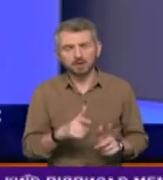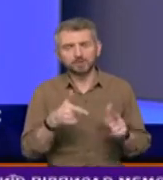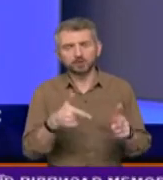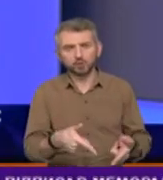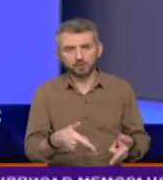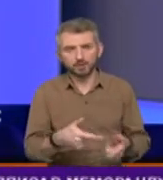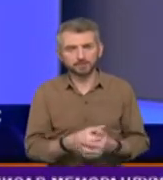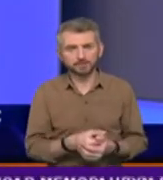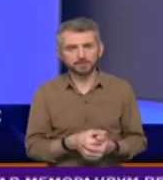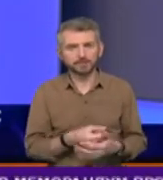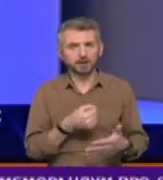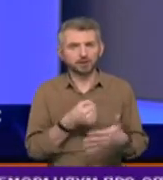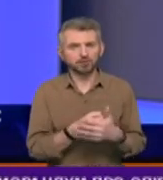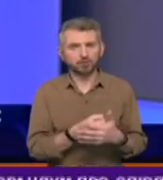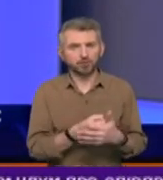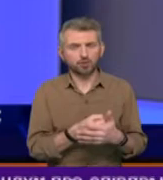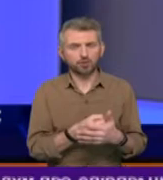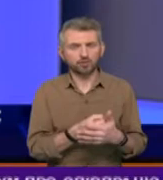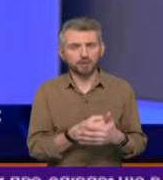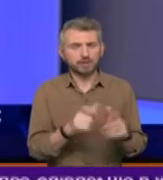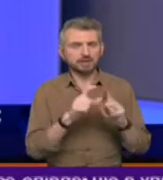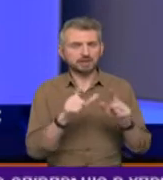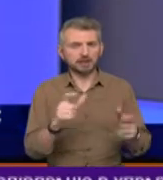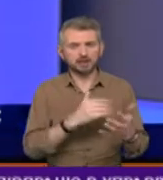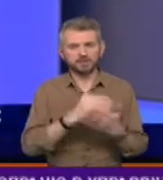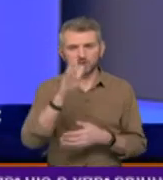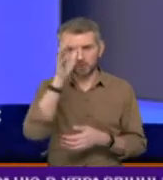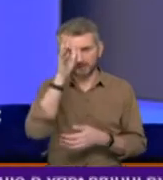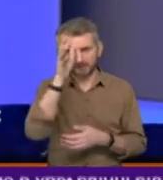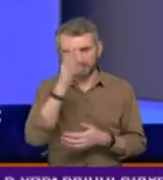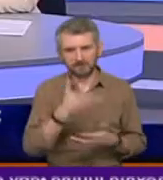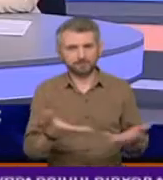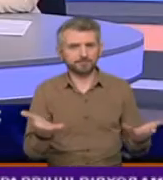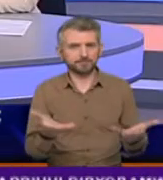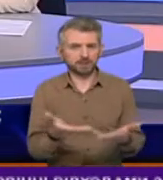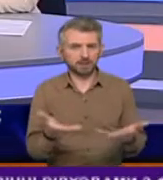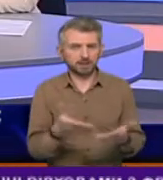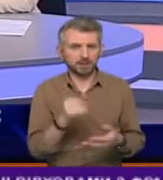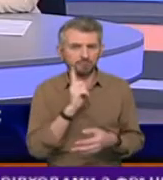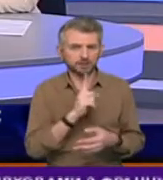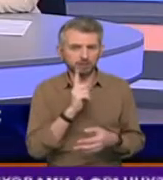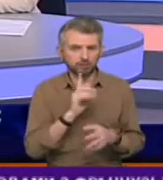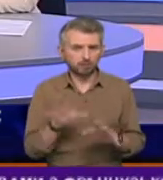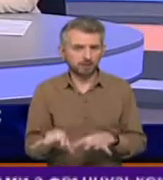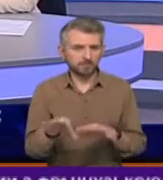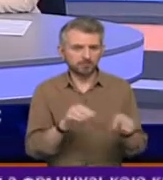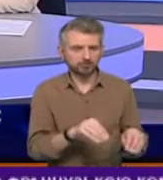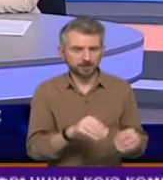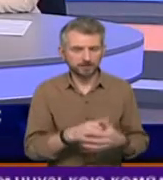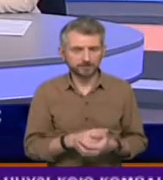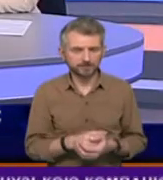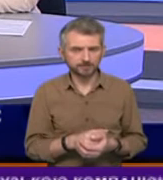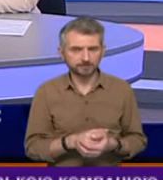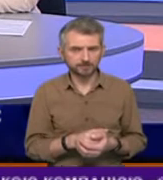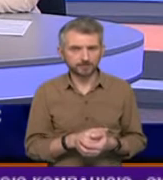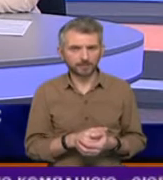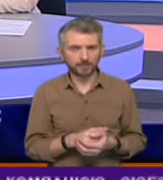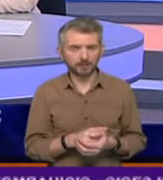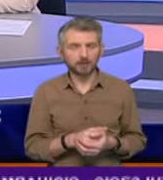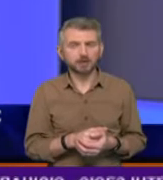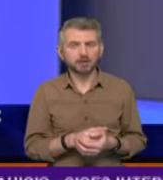та обираємо категорію. У мене вже є атестат про повну загальну середню освіту, тож обираю випускник минулих років. Після цього